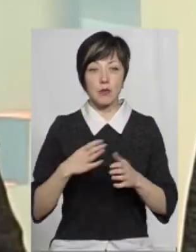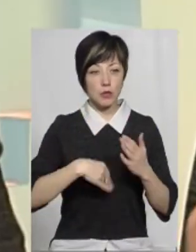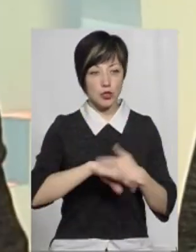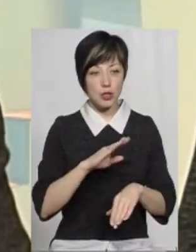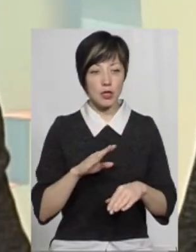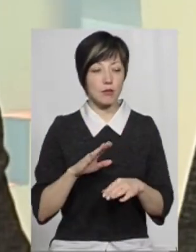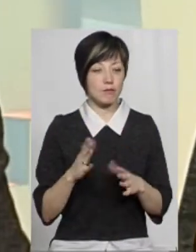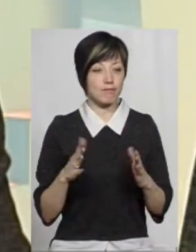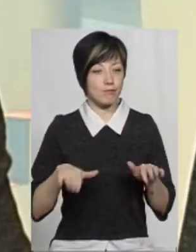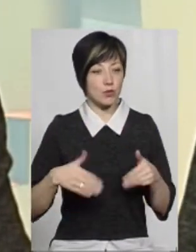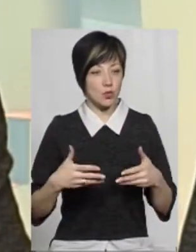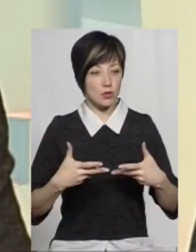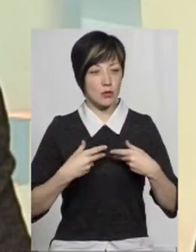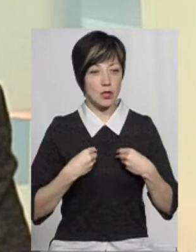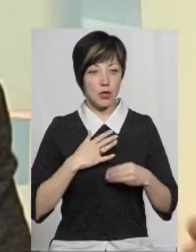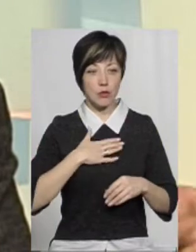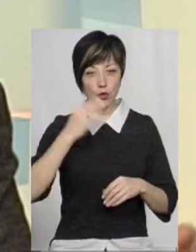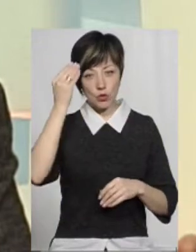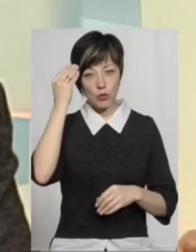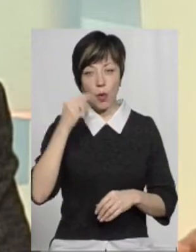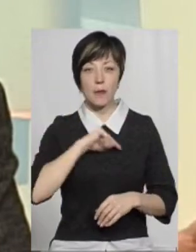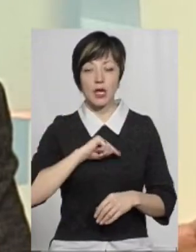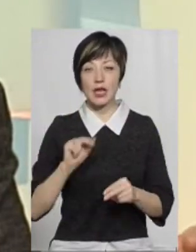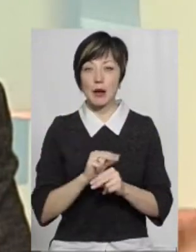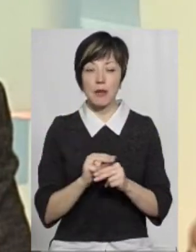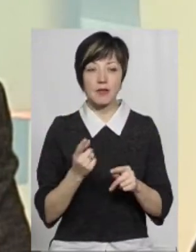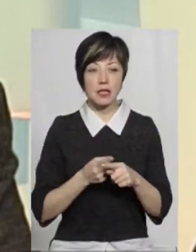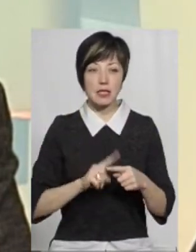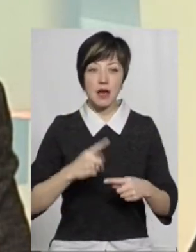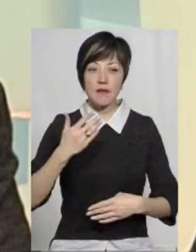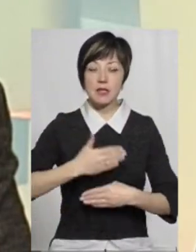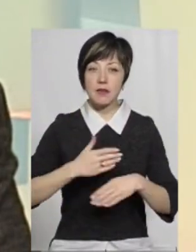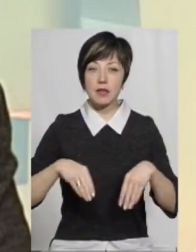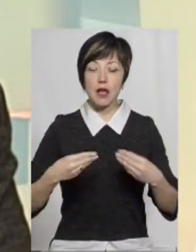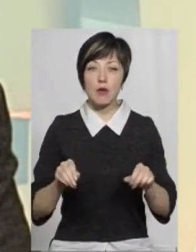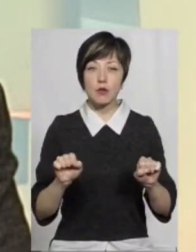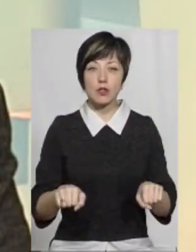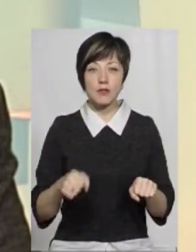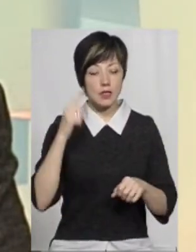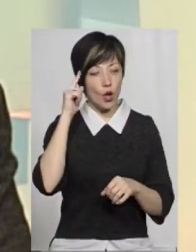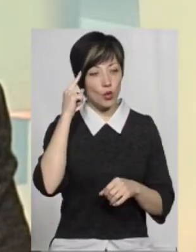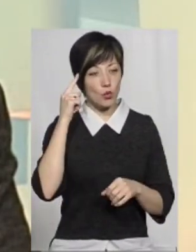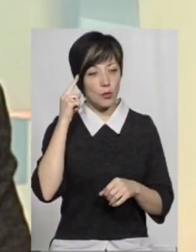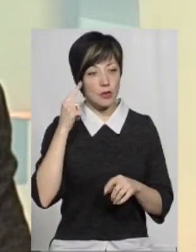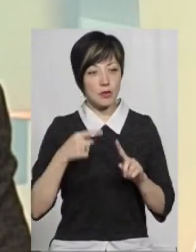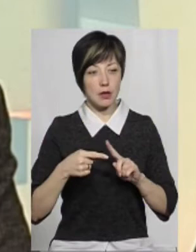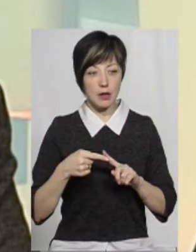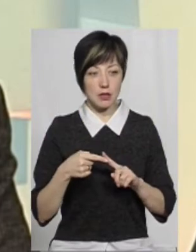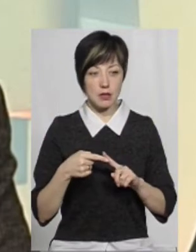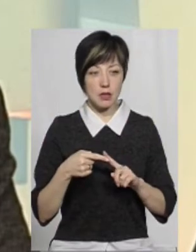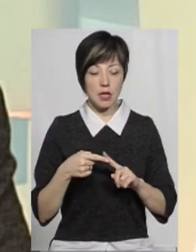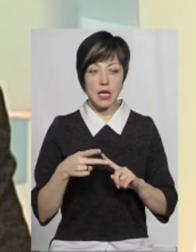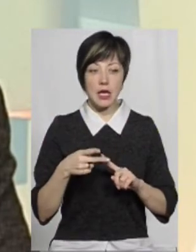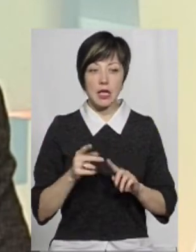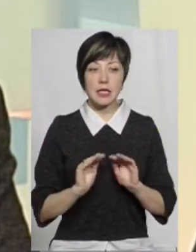пішли пусті. На мою думку, як психотерапевта, що ця вистава дає можливість задуматися, раз.